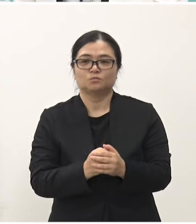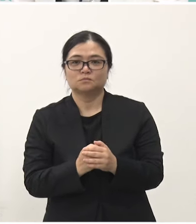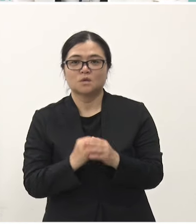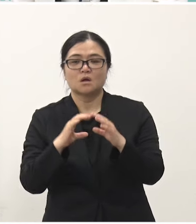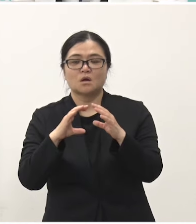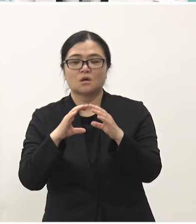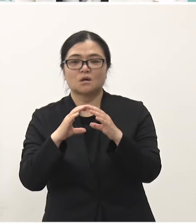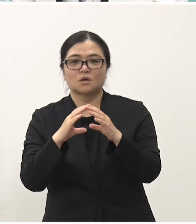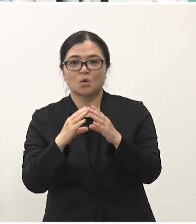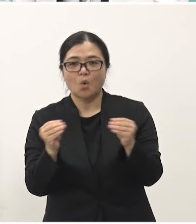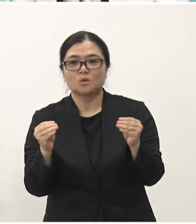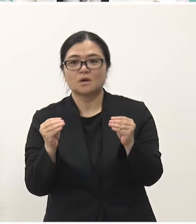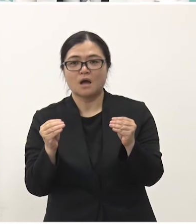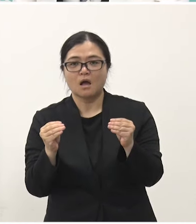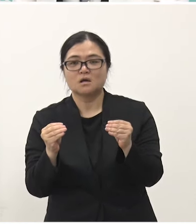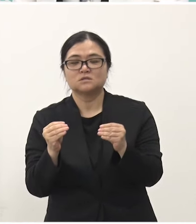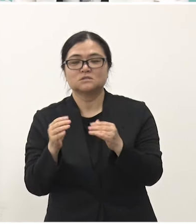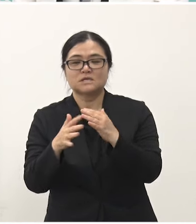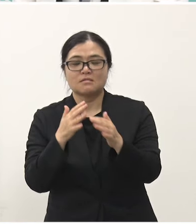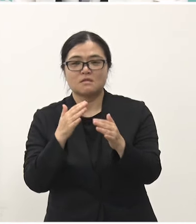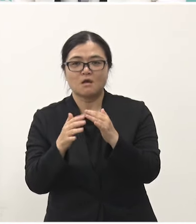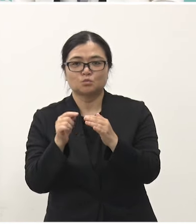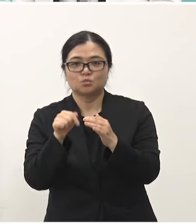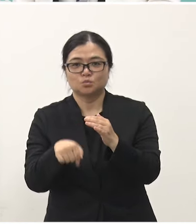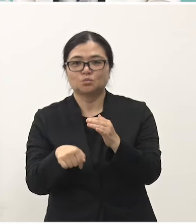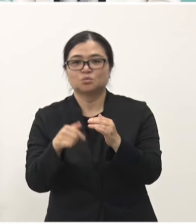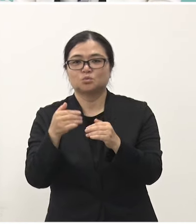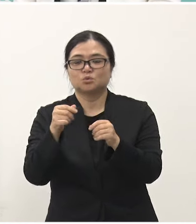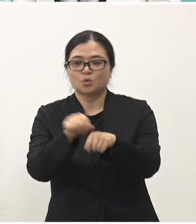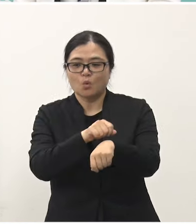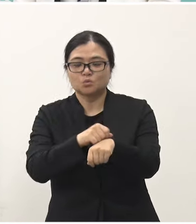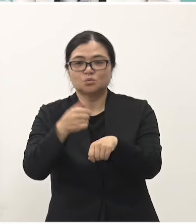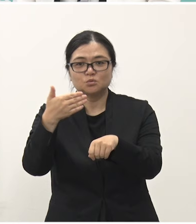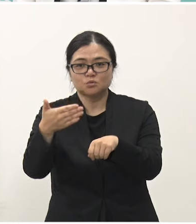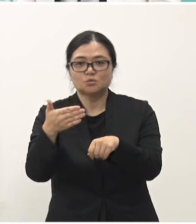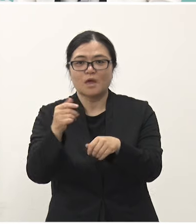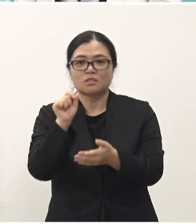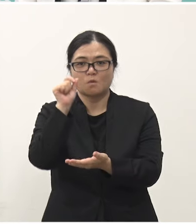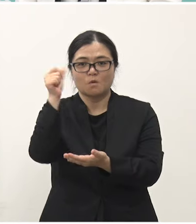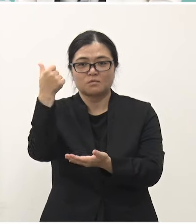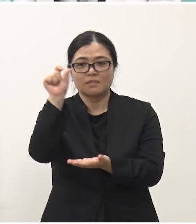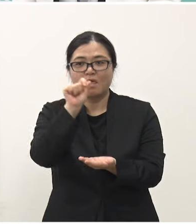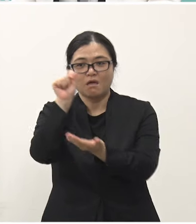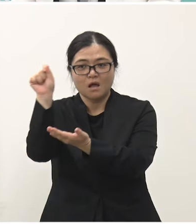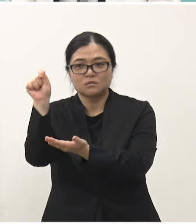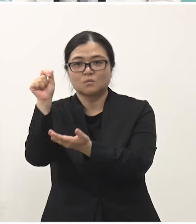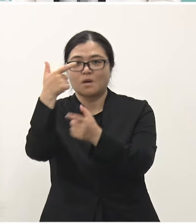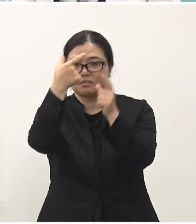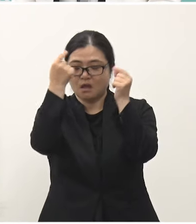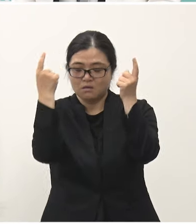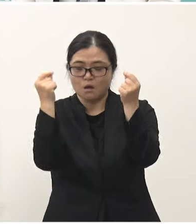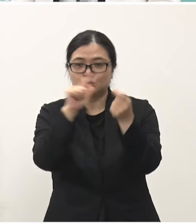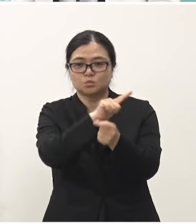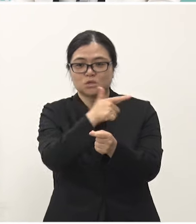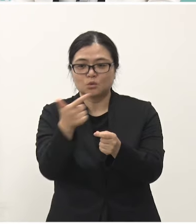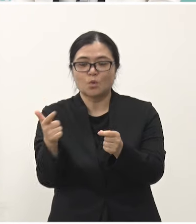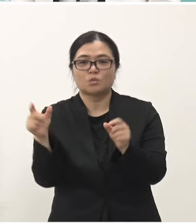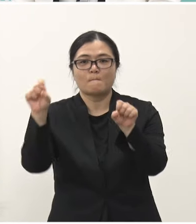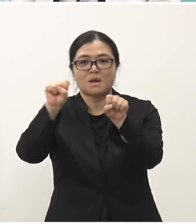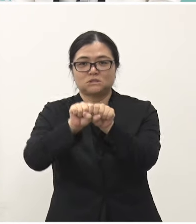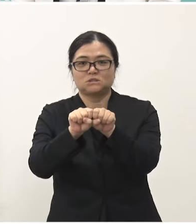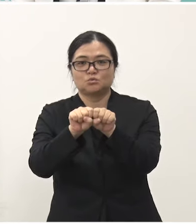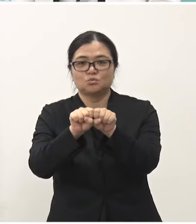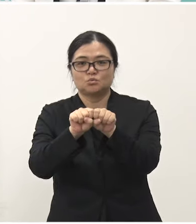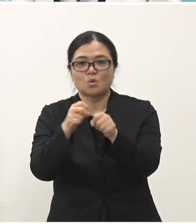ほ富有施設の無償提供や施設利用者へのアンケートの実施また国際戦略